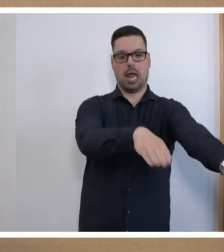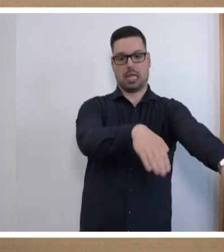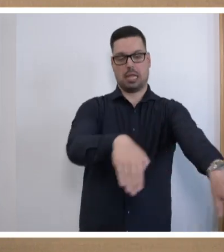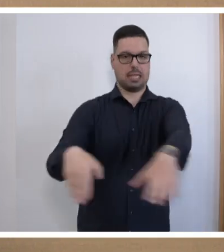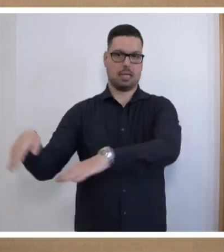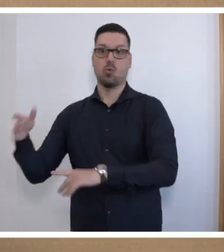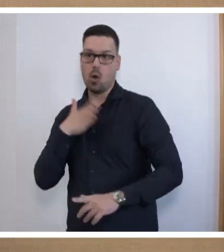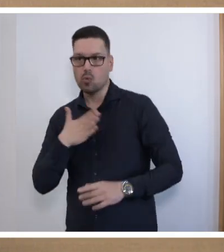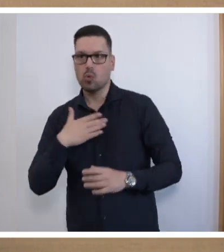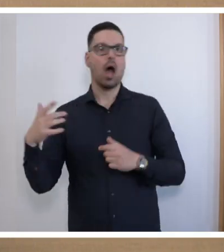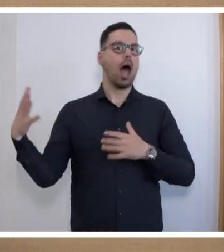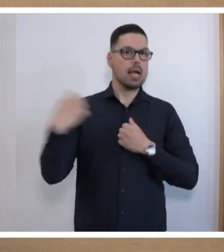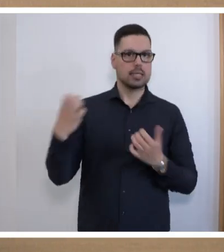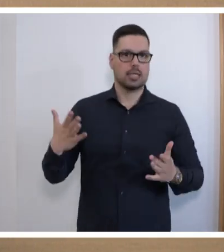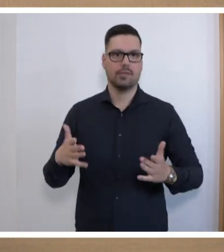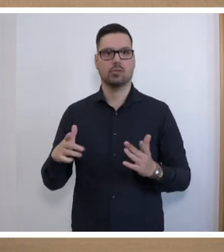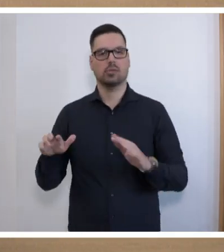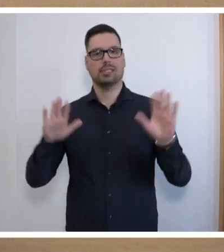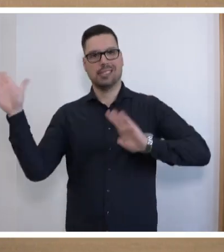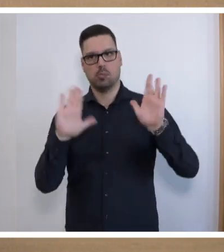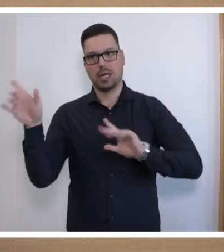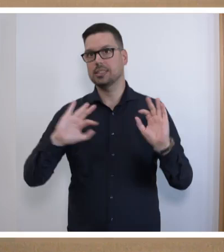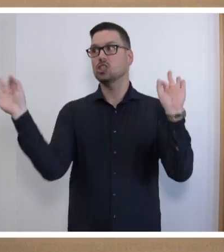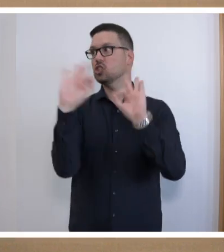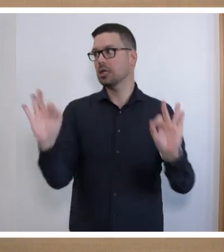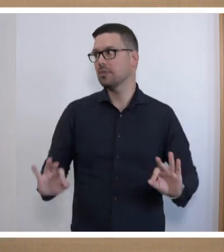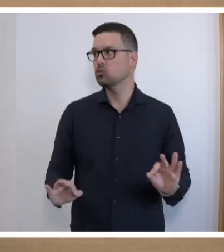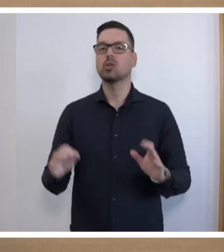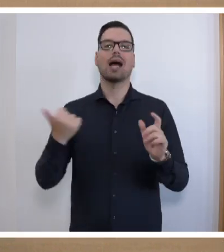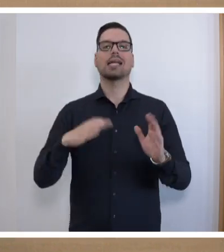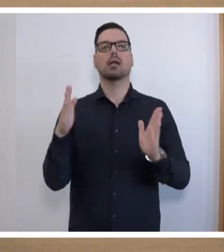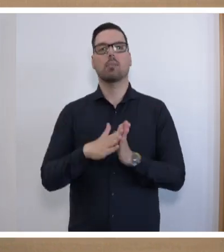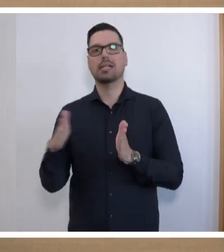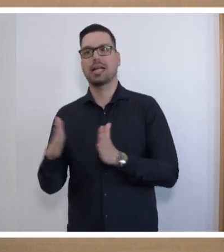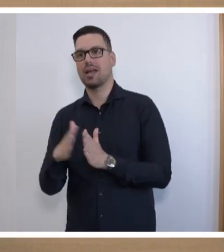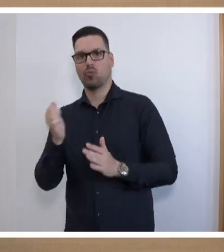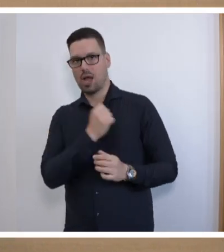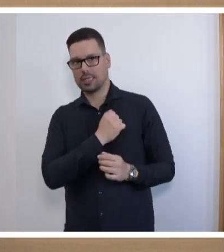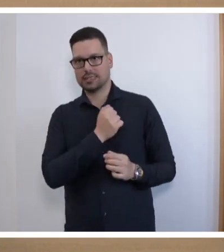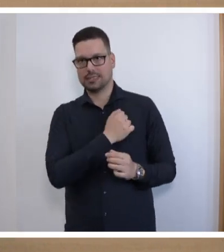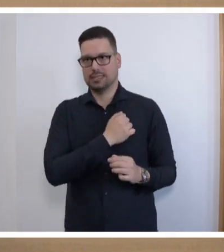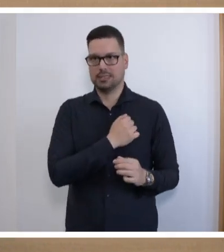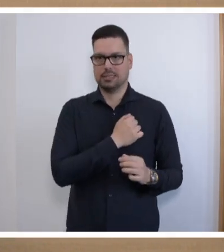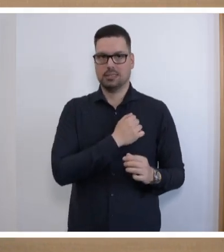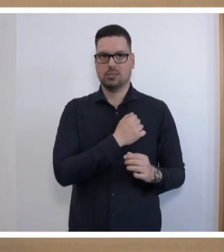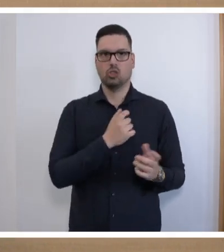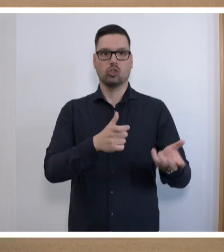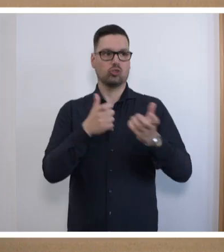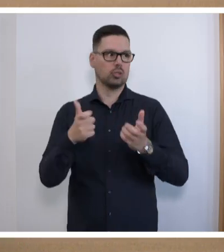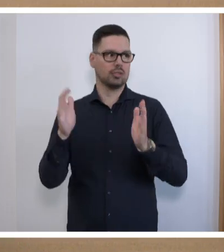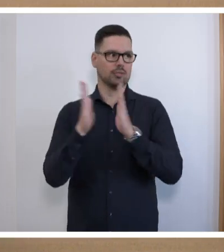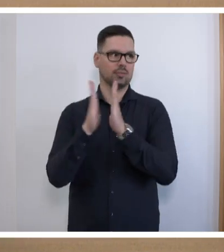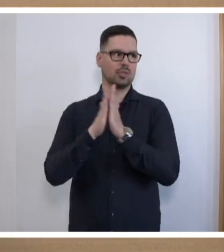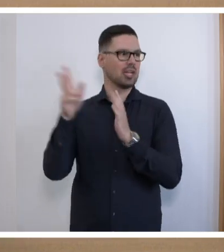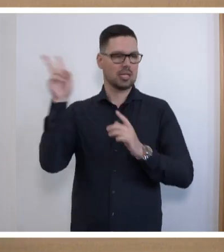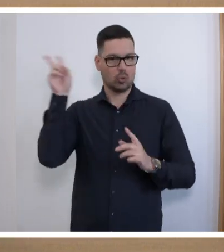auch angegriffen. Und die Demokratie ist nicht gefährdet durch eine Partei, vor der sie Angst haben. Manche haben ja den Schuss vom letzten Sonntag noch nicht